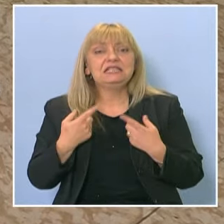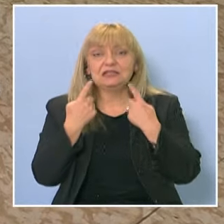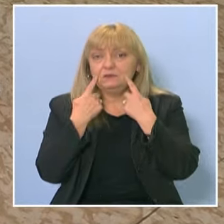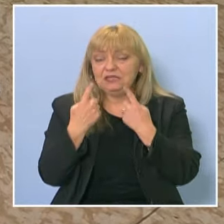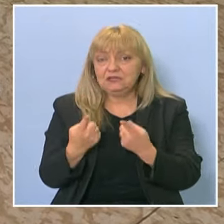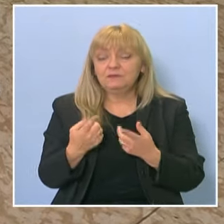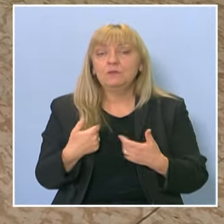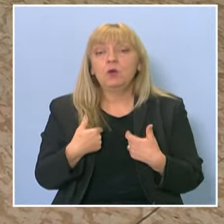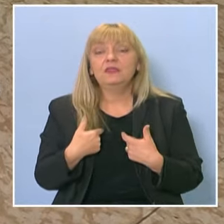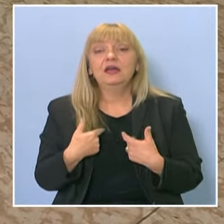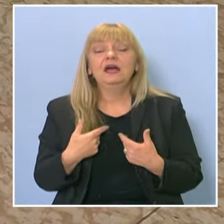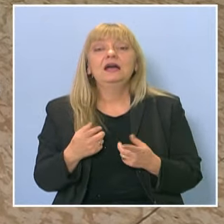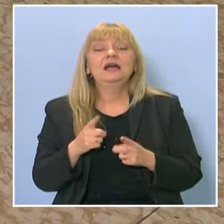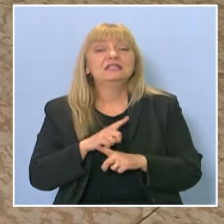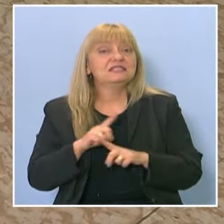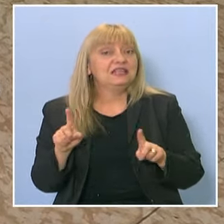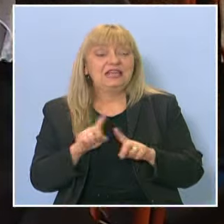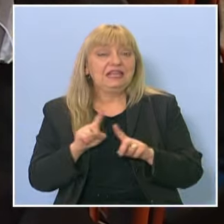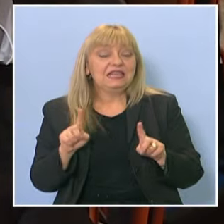наблюдения и впечатления са, че за да не...